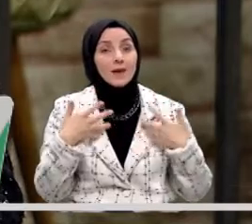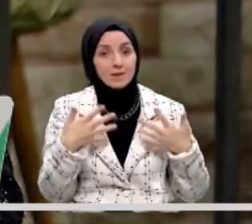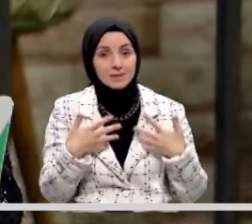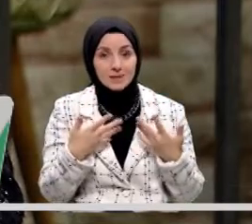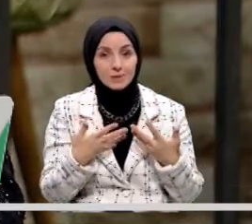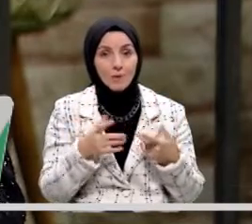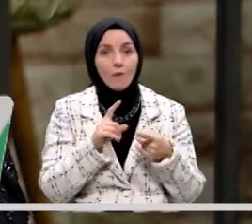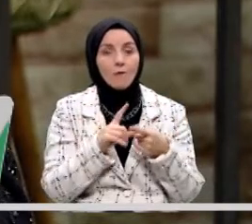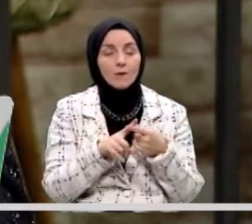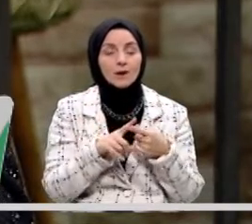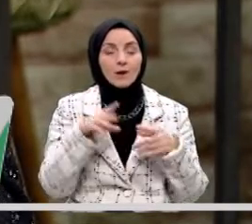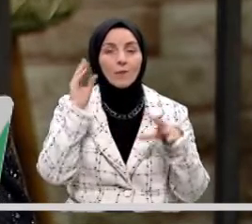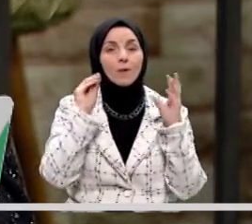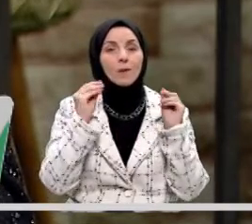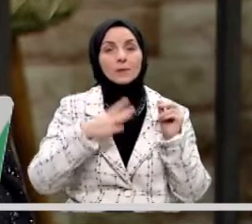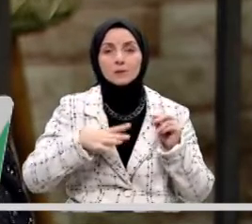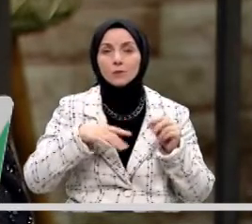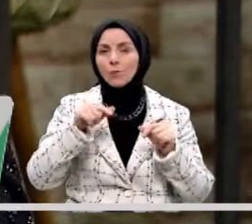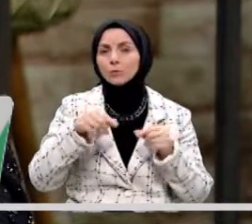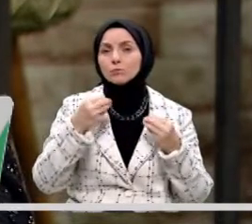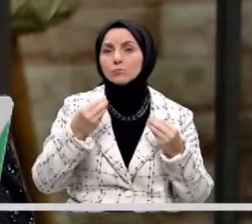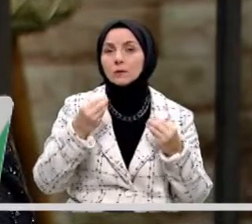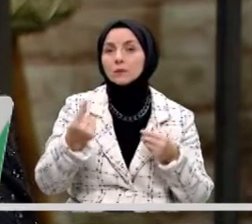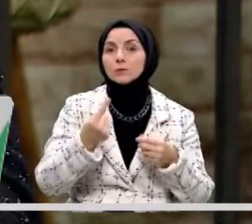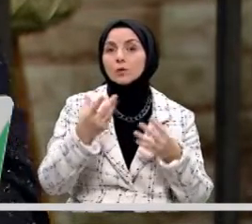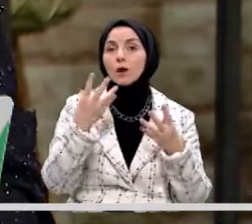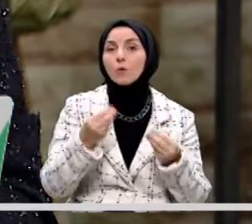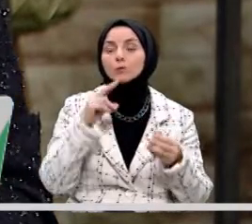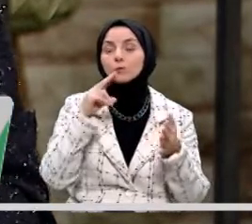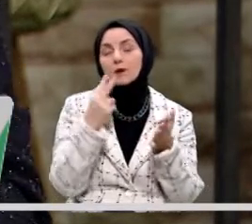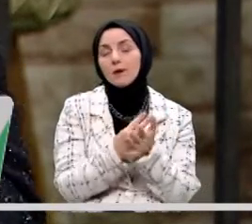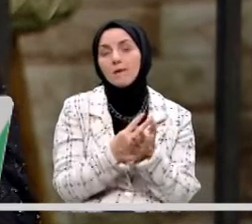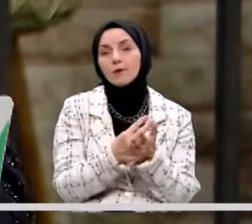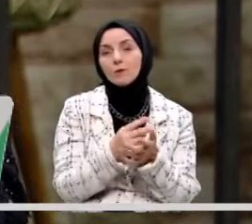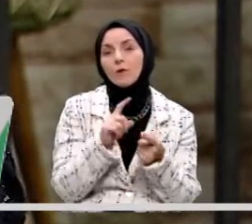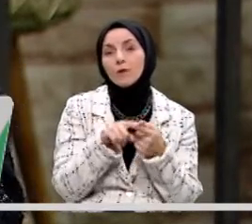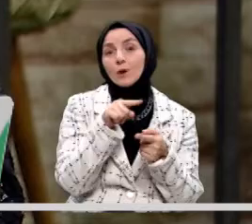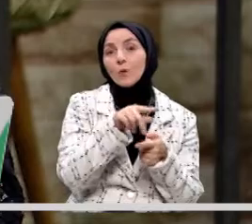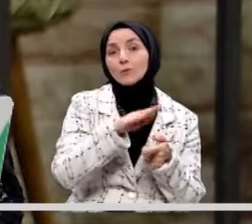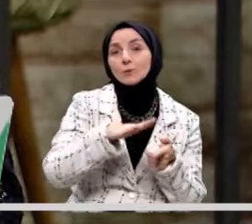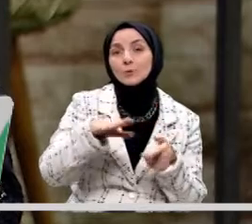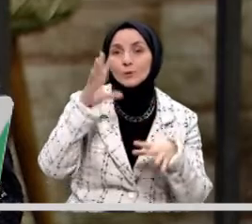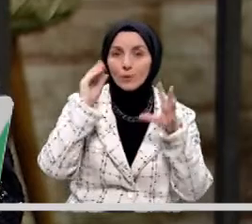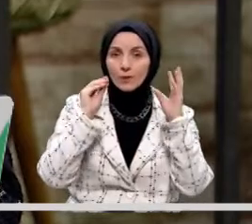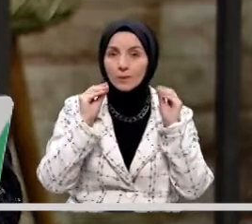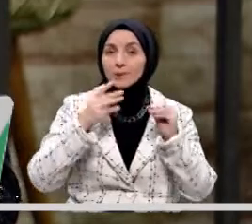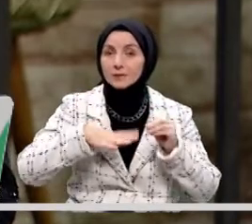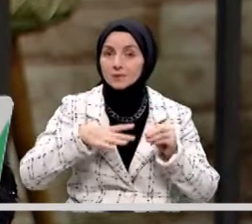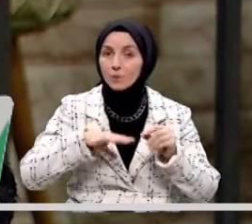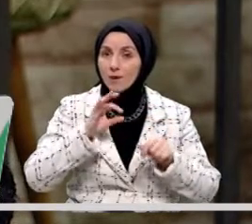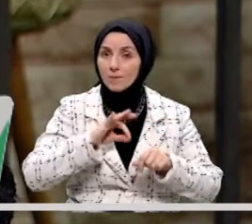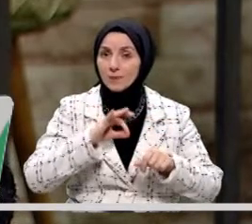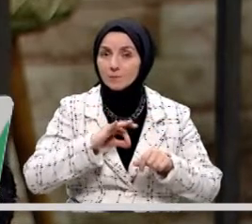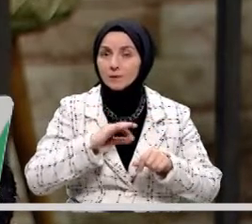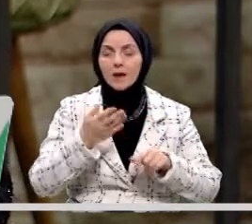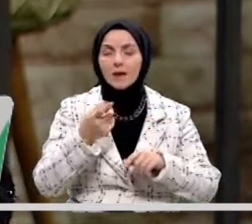mutlu oluyor diye bunun iyi bir şey olduğunu ve devam ediyor mesela Eskiden çok vardı Daha bir iki